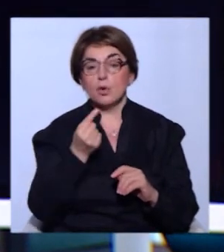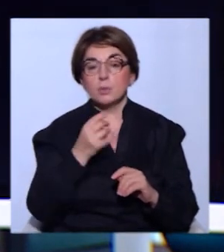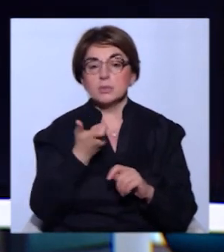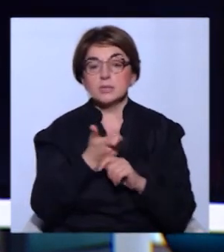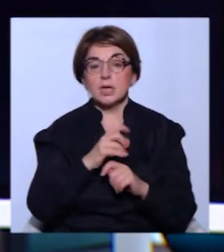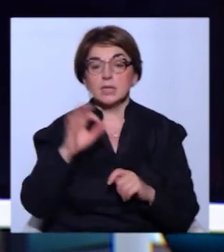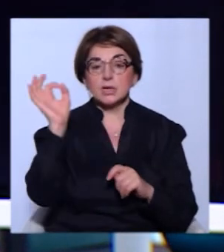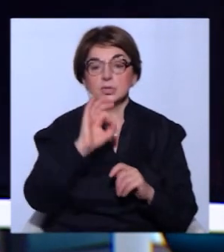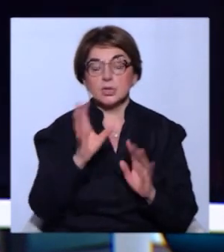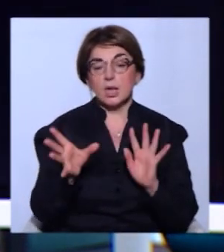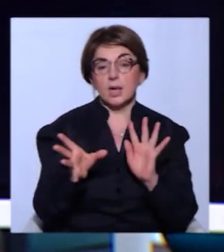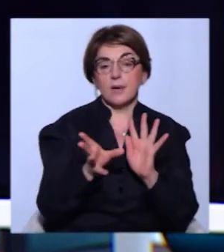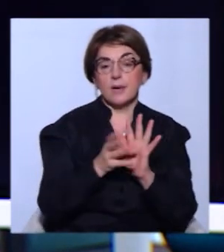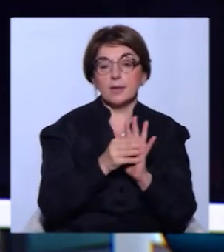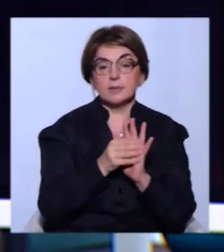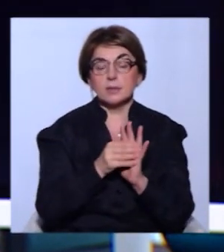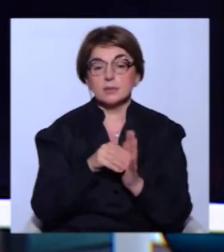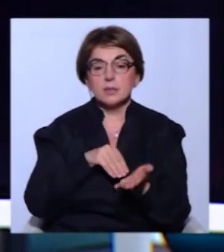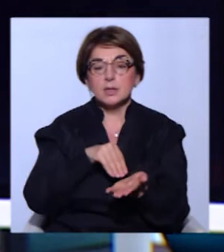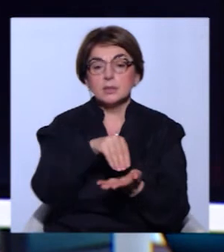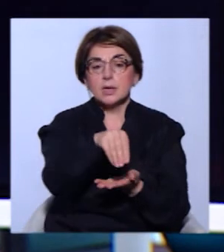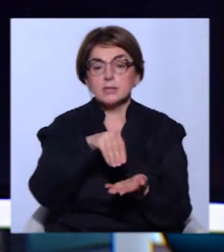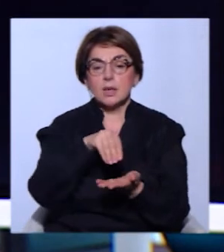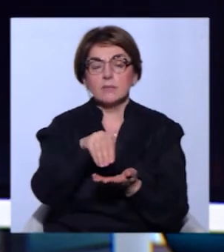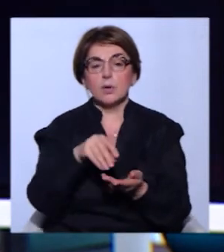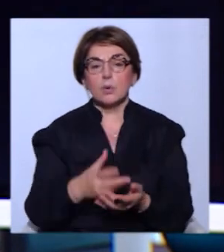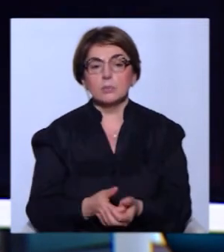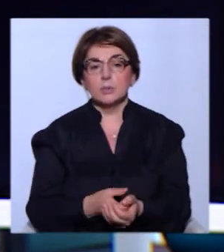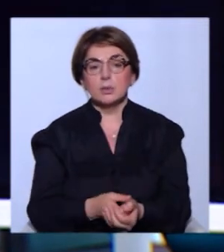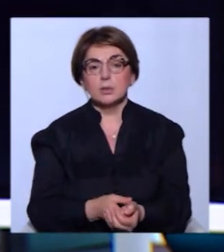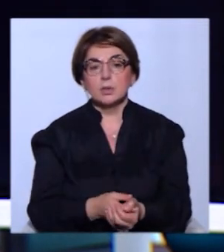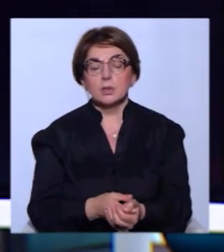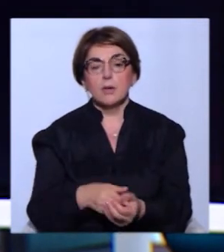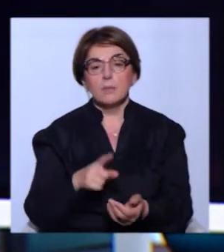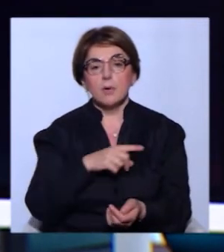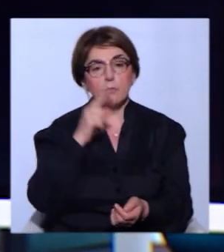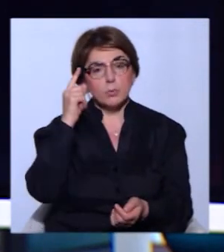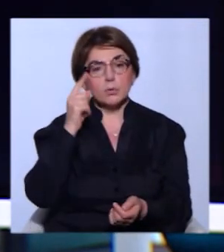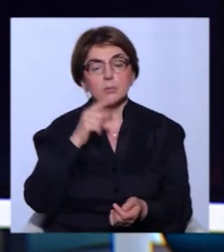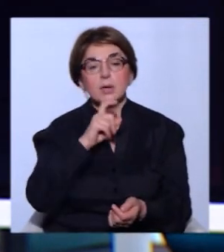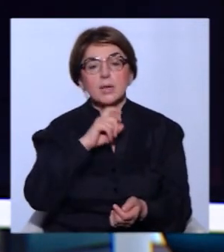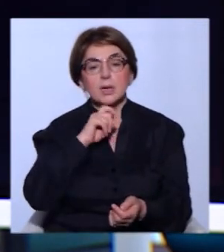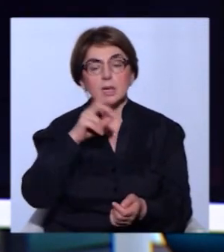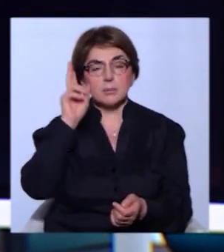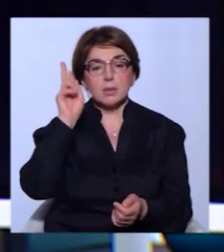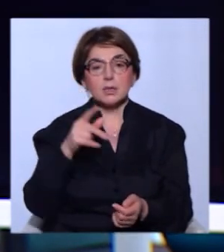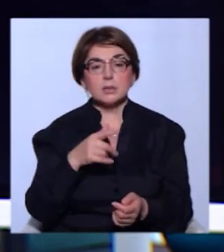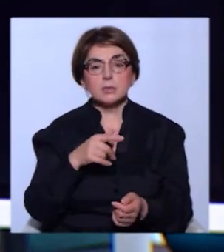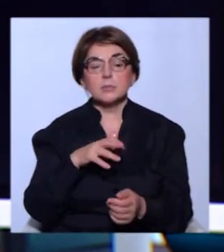ძალიან ხშირად ერთად თესავენ ხოლმე. იმედი მაქვს გლეხებმა